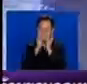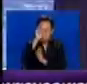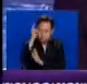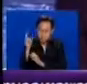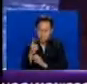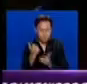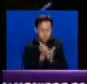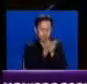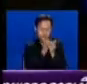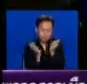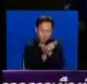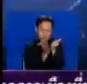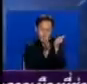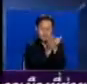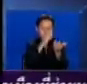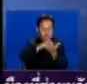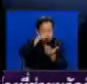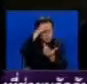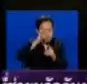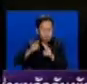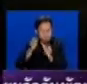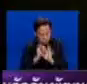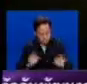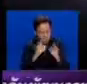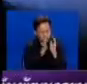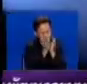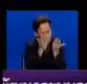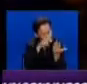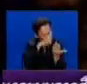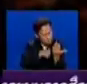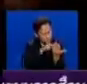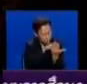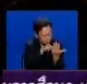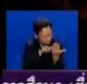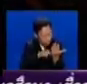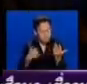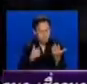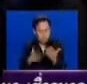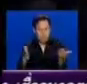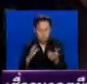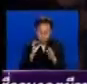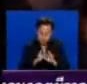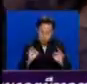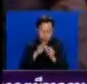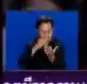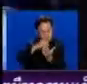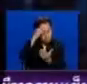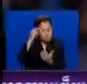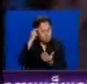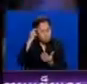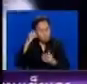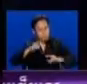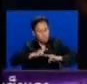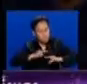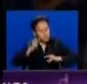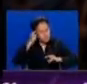นเทศเข้ามาสนับสนุนการสร้างนิสัยรักการอ่านรวมไปจนถึงการเรียนรู้ตามอัธยาศัยที่ไม่ได้ศึกษ